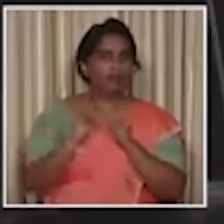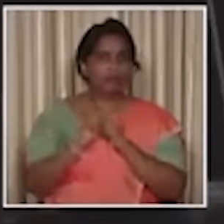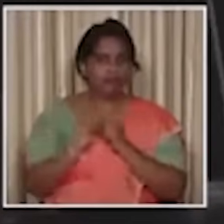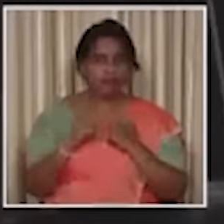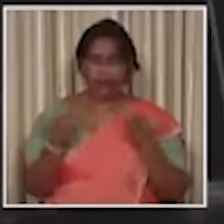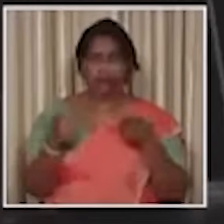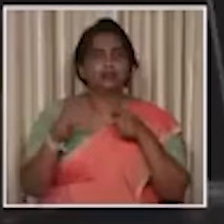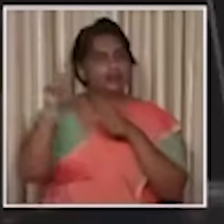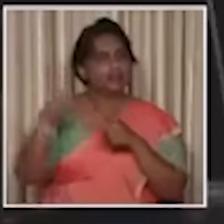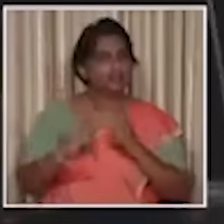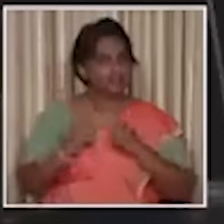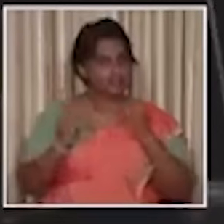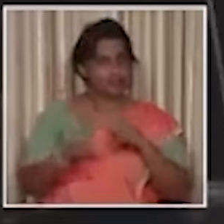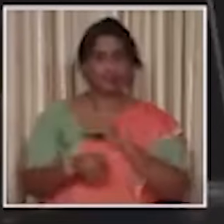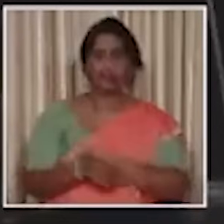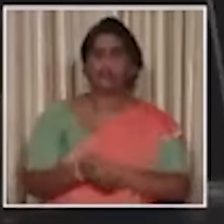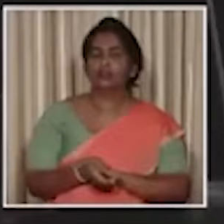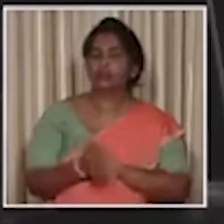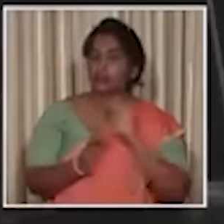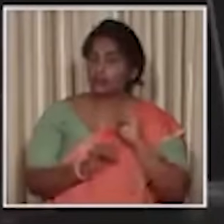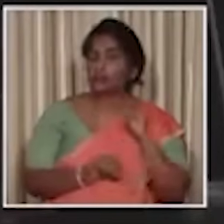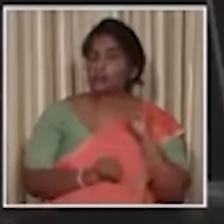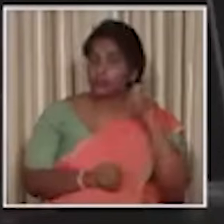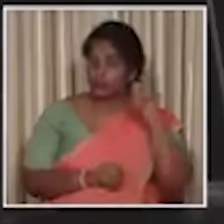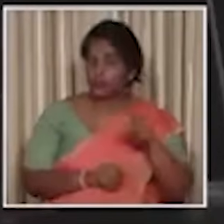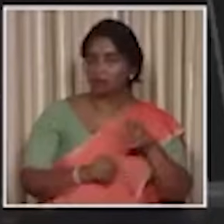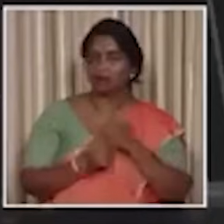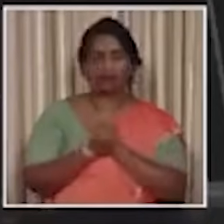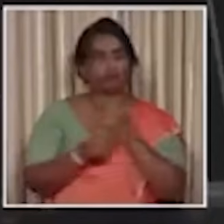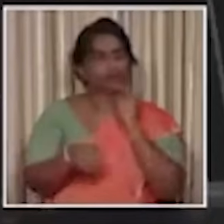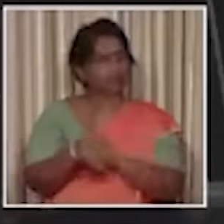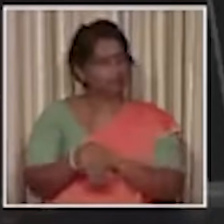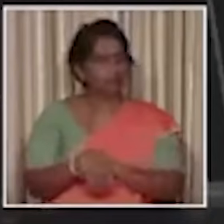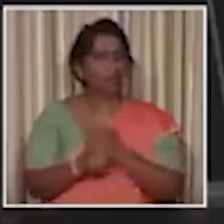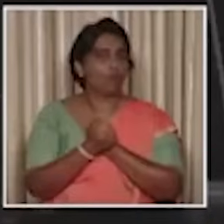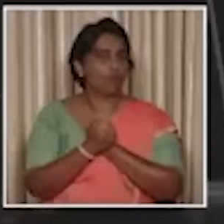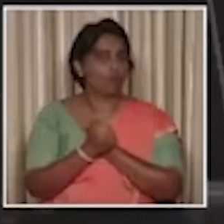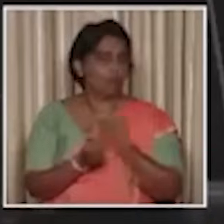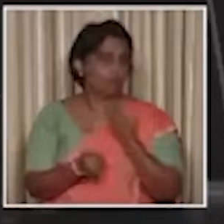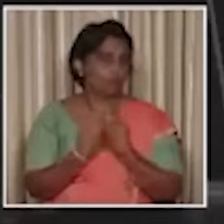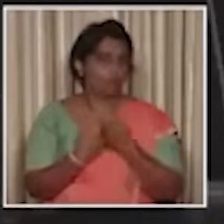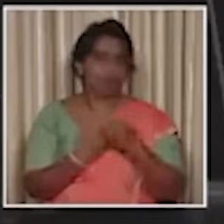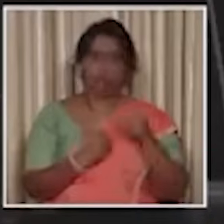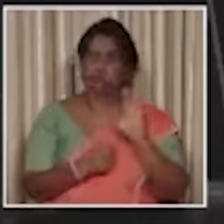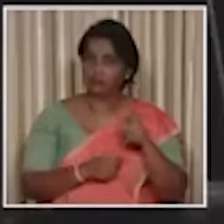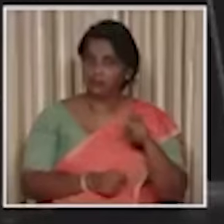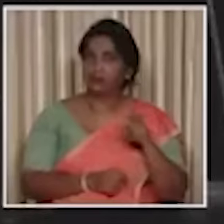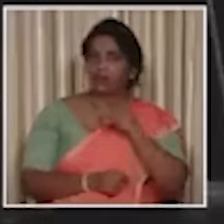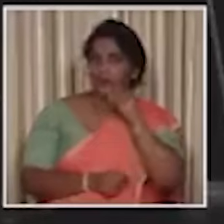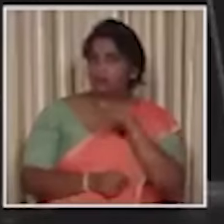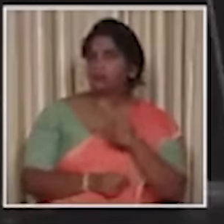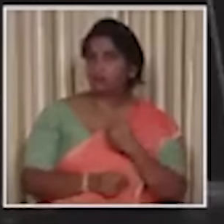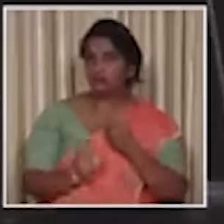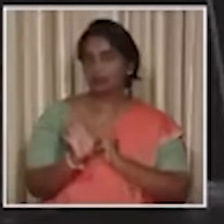தனித்தனியே விசாரணைக்கு உட்படுத்தப்பட்டுள்ளார்கள். அவையே கௌரவ சபாநாயகர் அவர்களே, இந்த நாட்டிலே நாங்கள் சமாதானத்தை விரும்புகிறோம்,